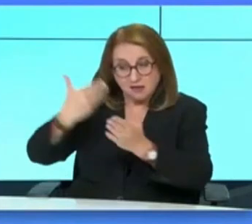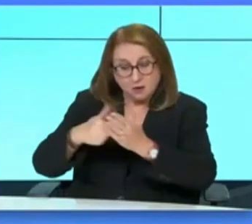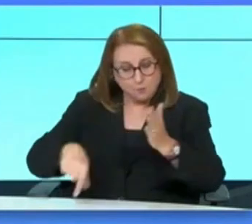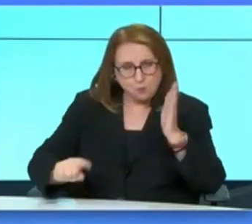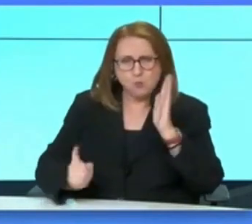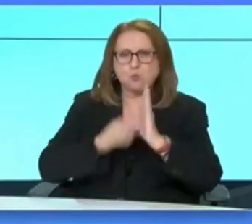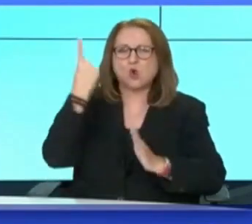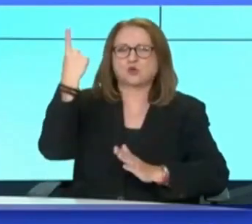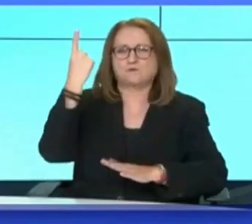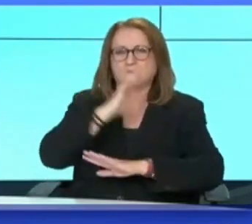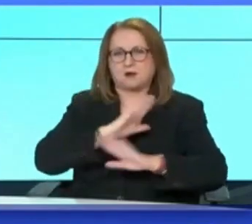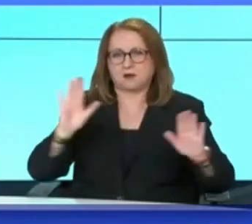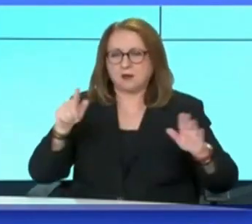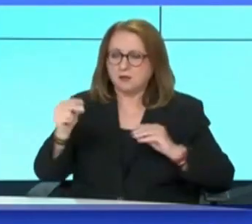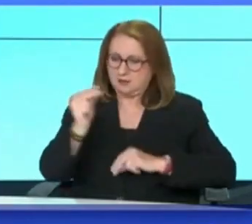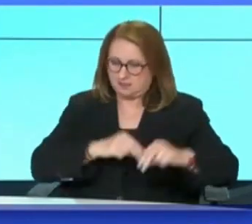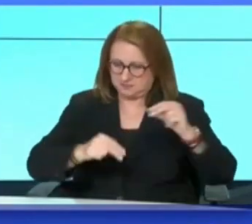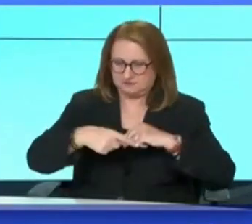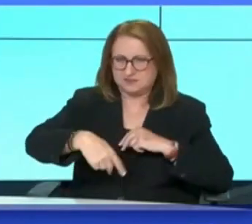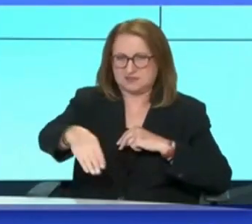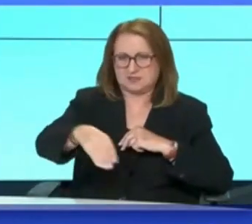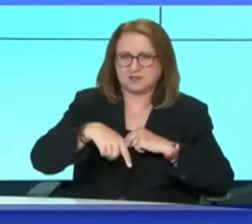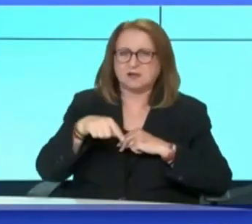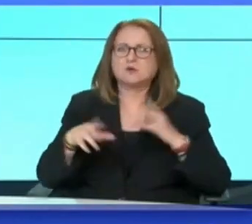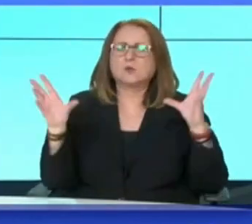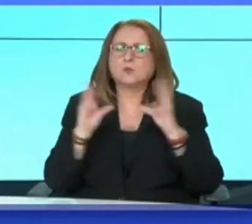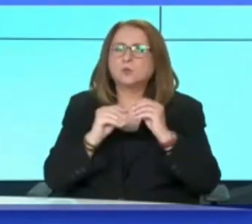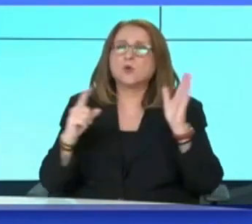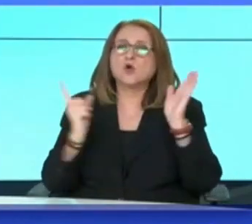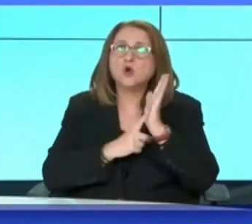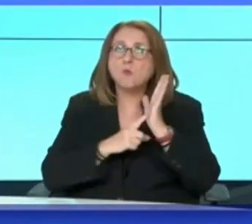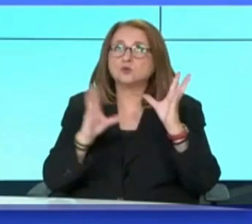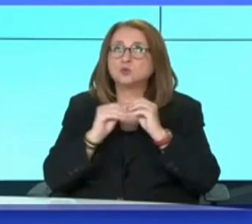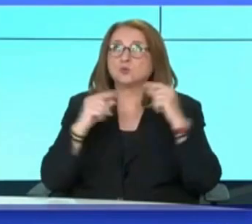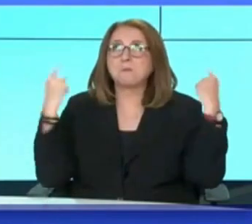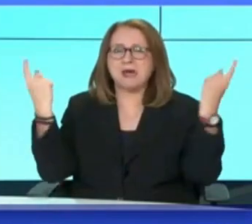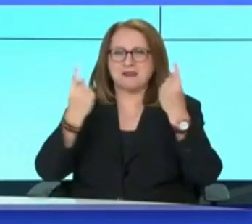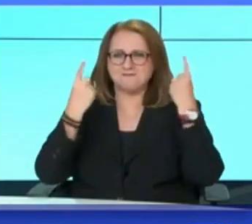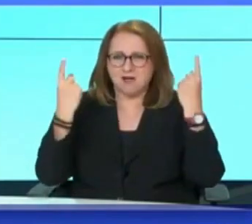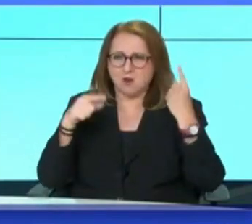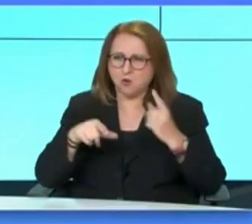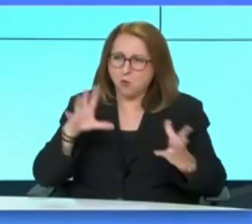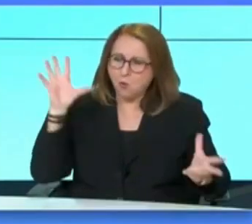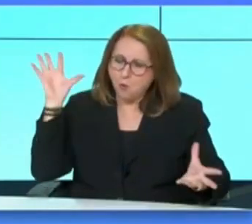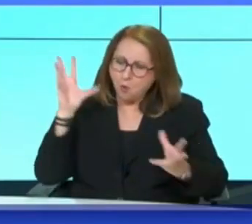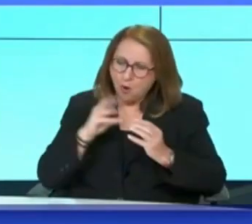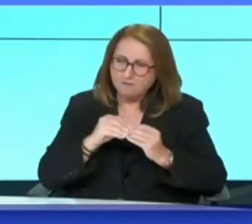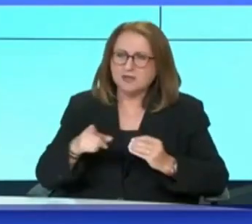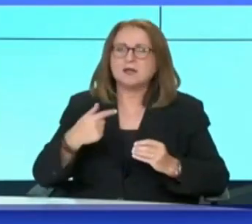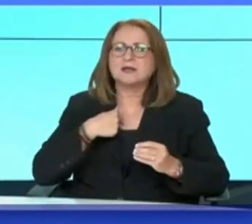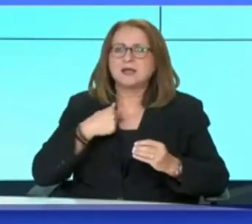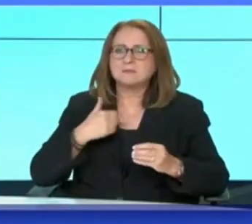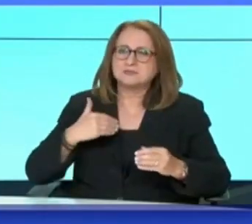μηνών. Όλα αυτά βρίσκονται στη φαρέτρα της Ελλάδος, η οποία στα διεθνή φόρα θα